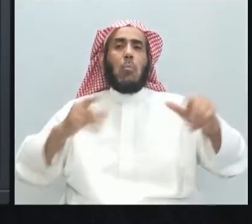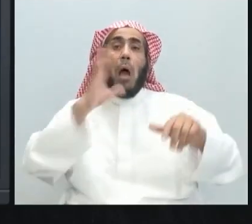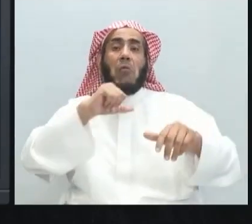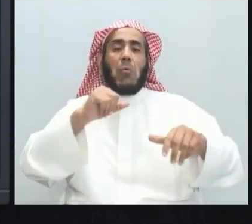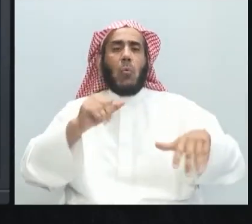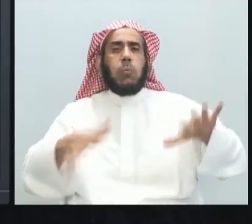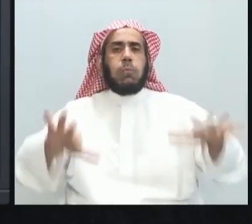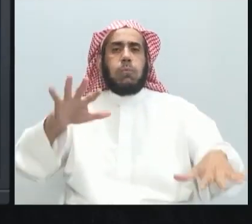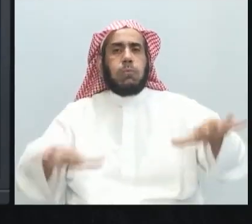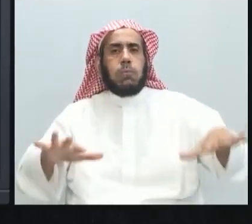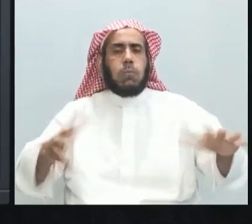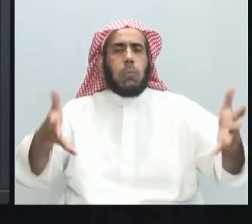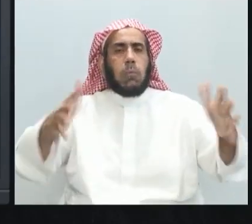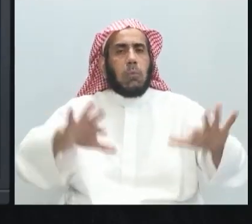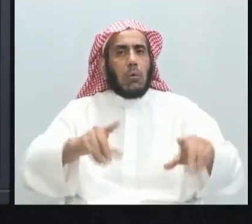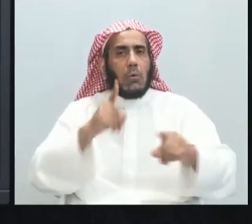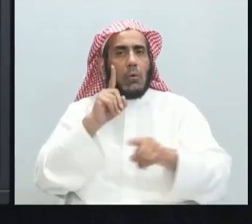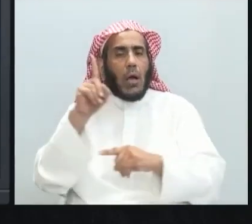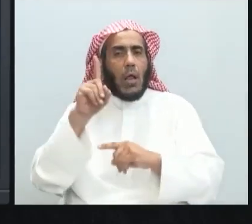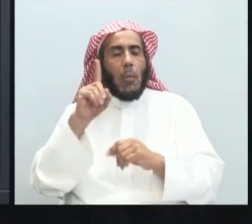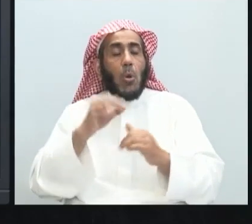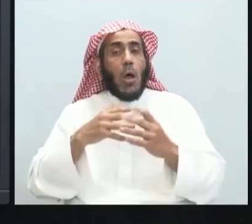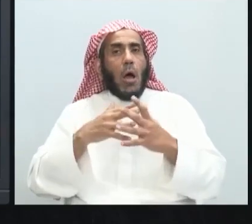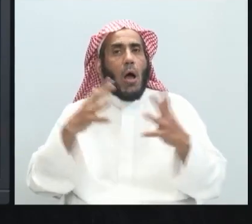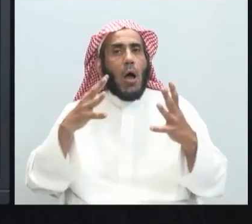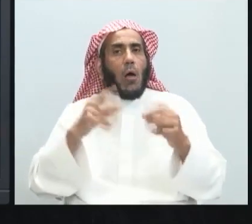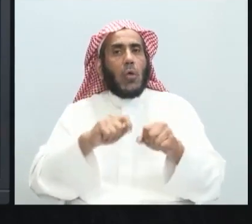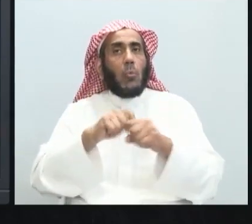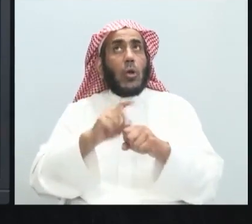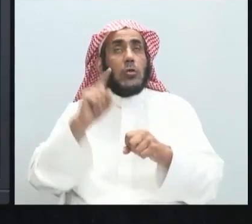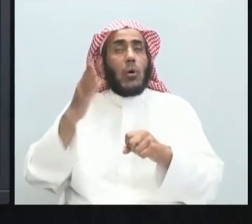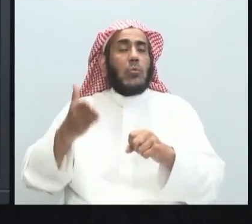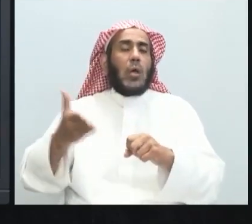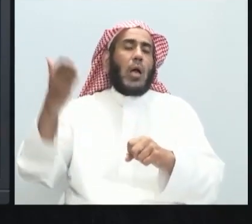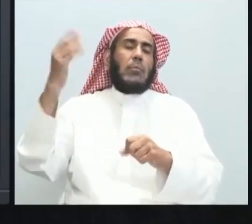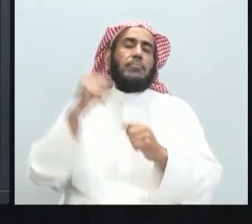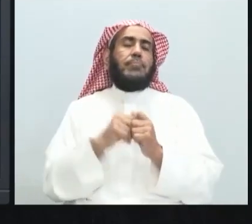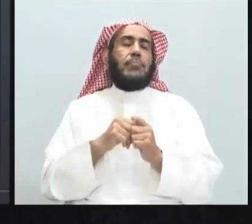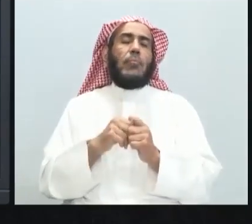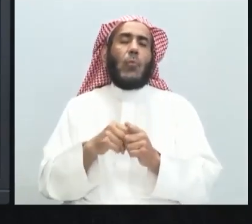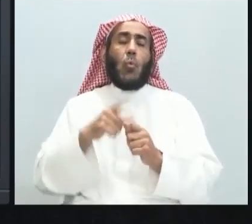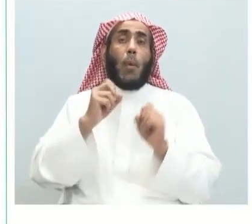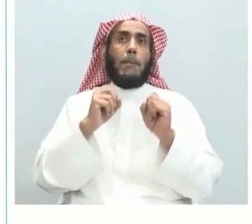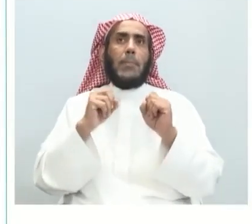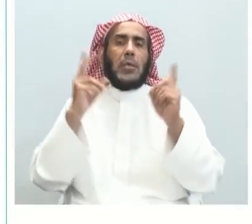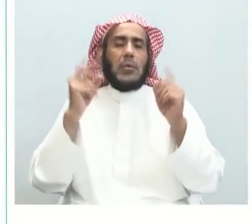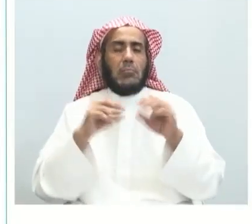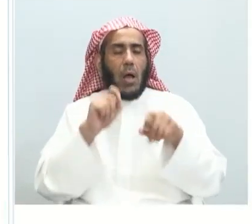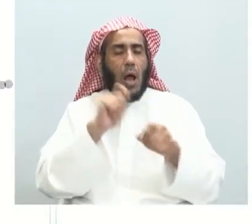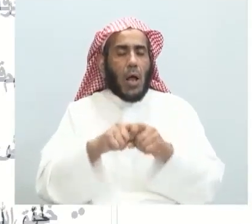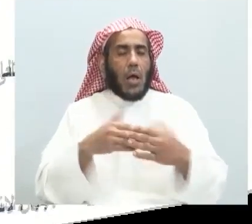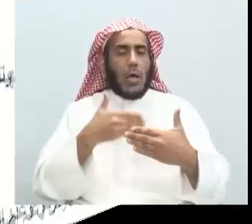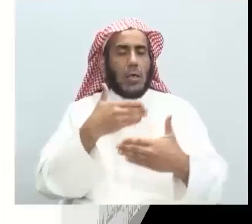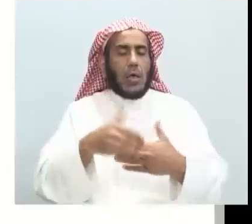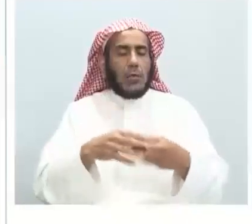ولان لا تهتز وهذا من عظيم صنع الله سبحانه وتعالى وبديع خلقه ناتي ايها